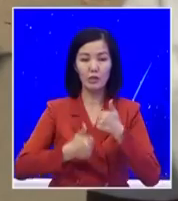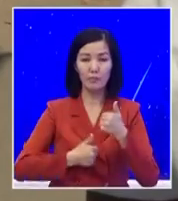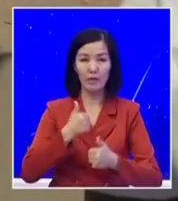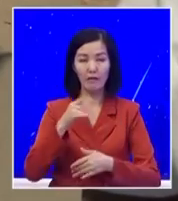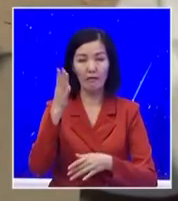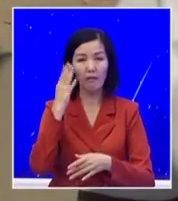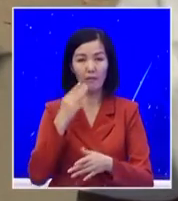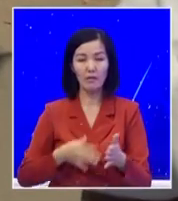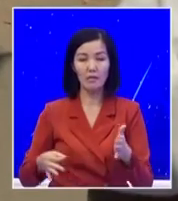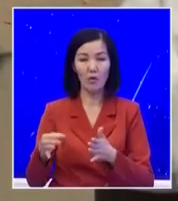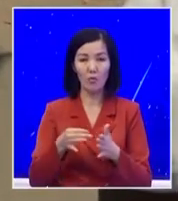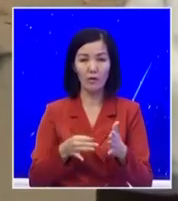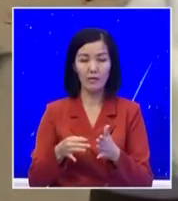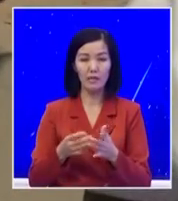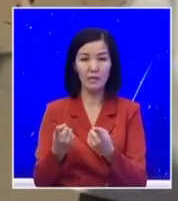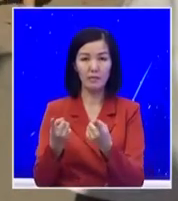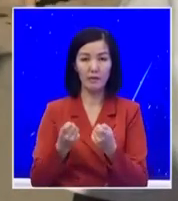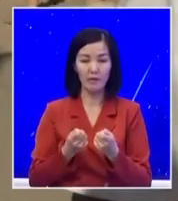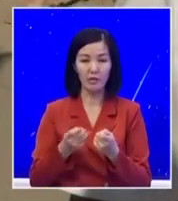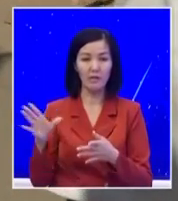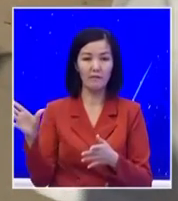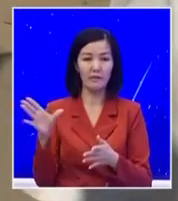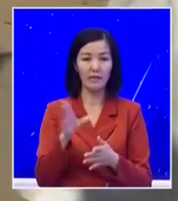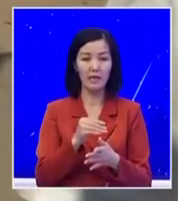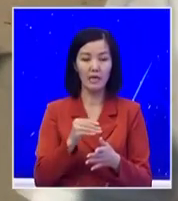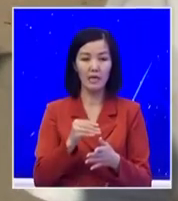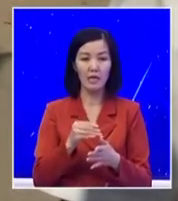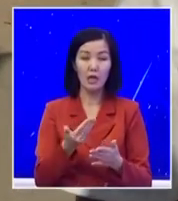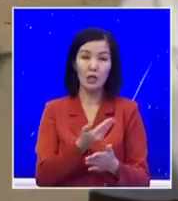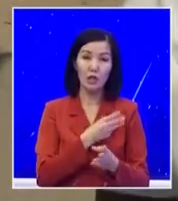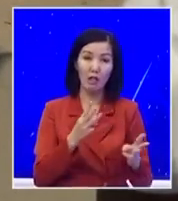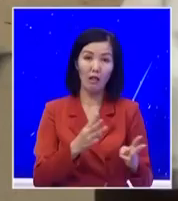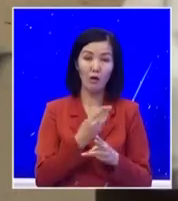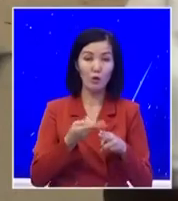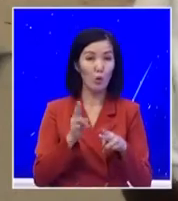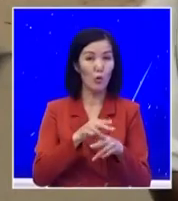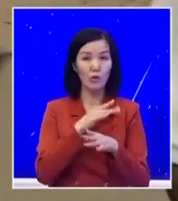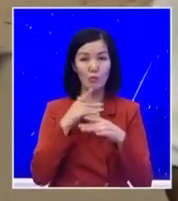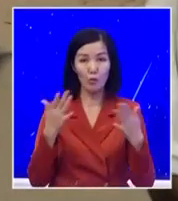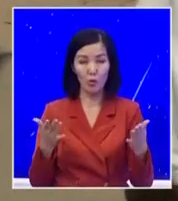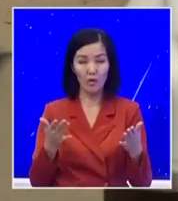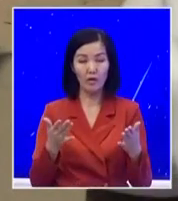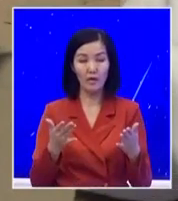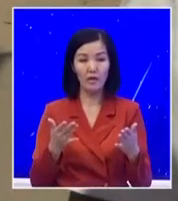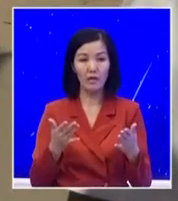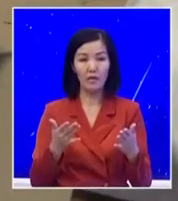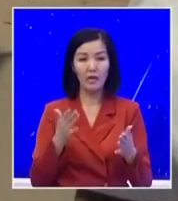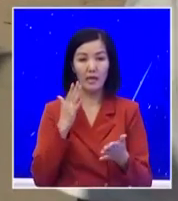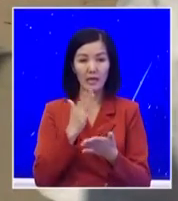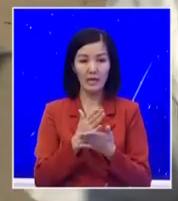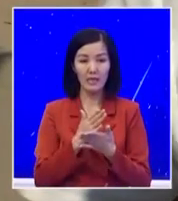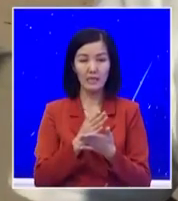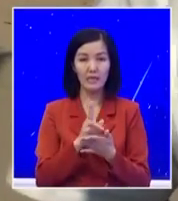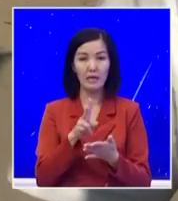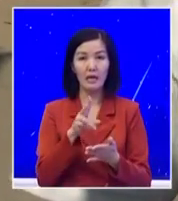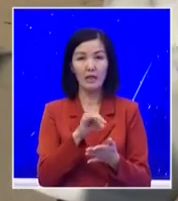Алматинской области вот, с привлечением вот этих всех. Значит, желающих, конечно, много. Есть, конечно, разница классика